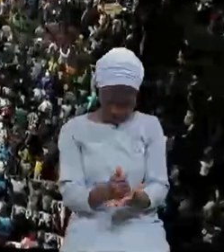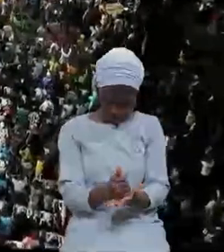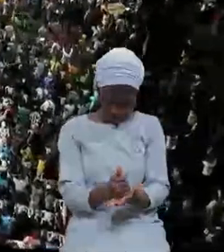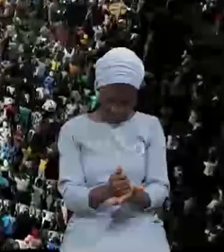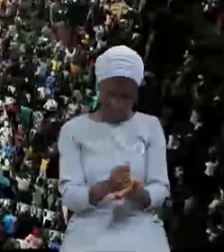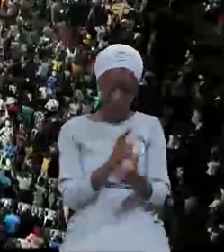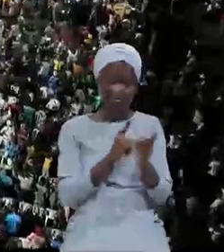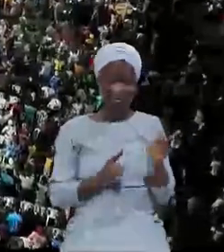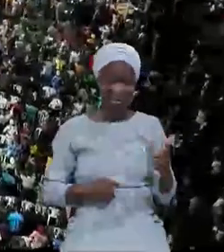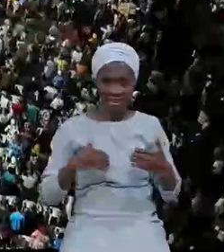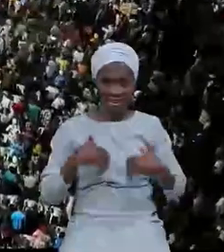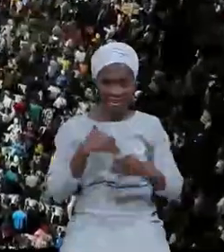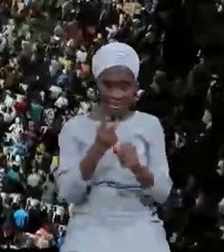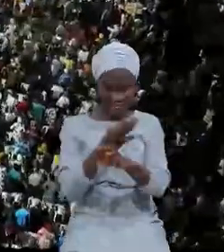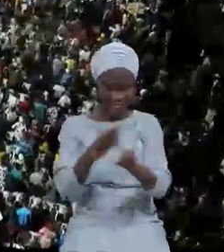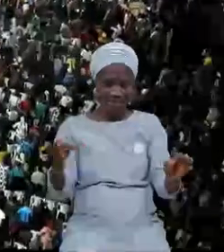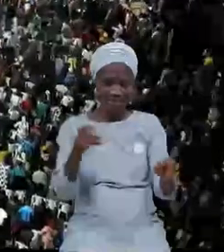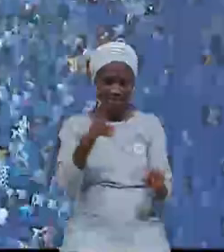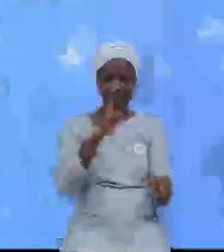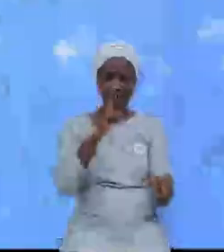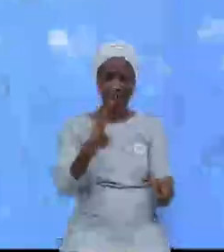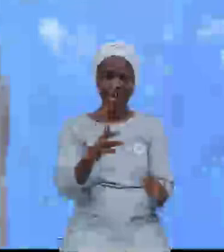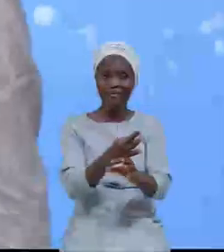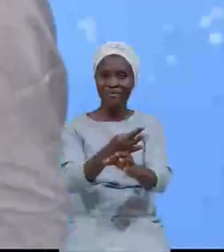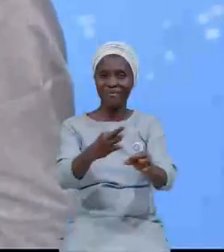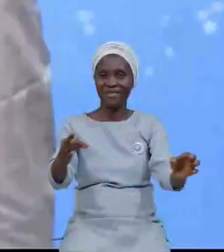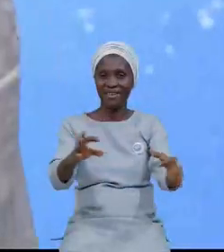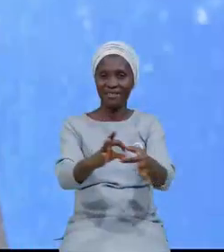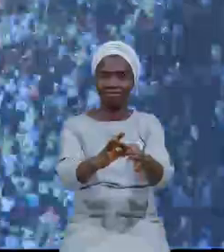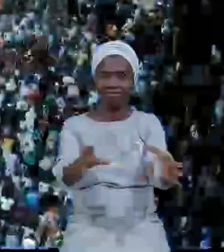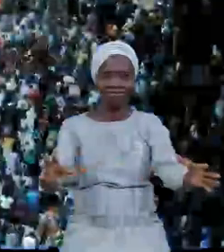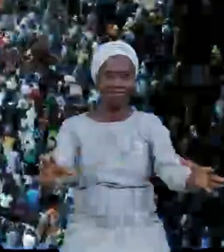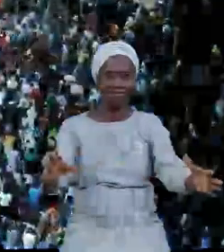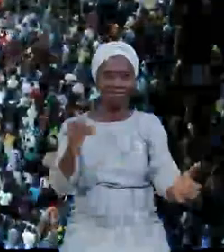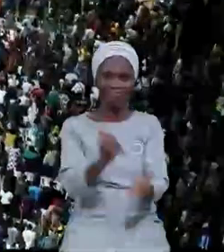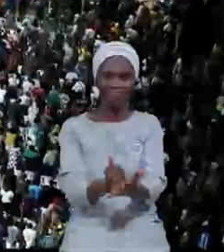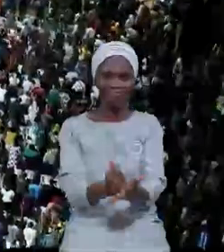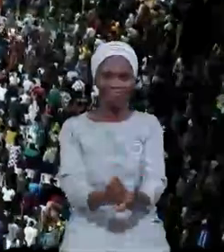prions le Seigneur t'a affranchi tu es libre